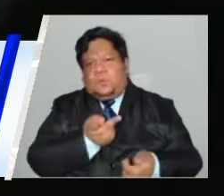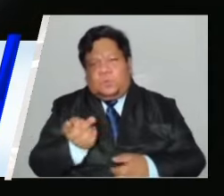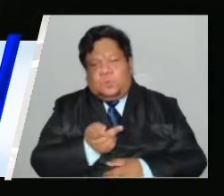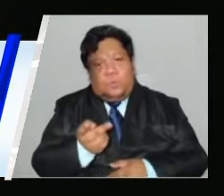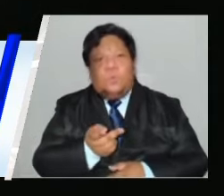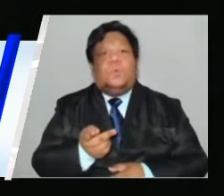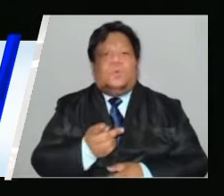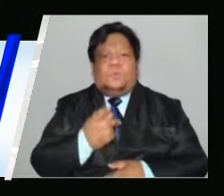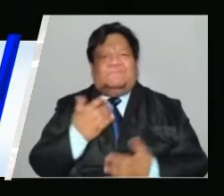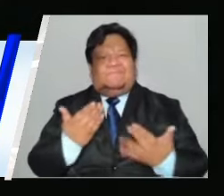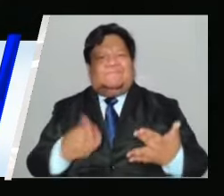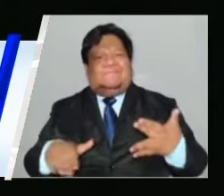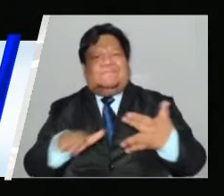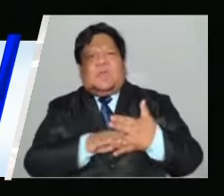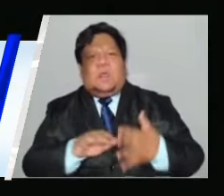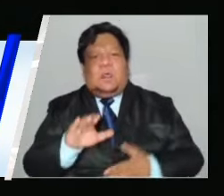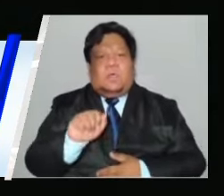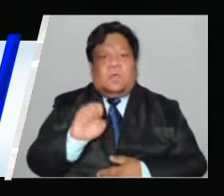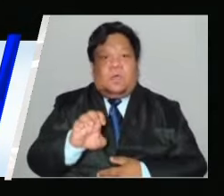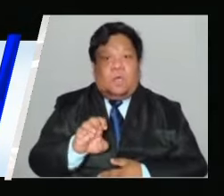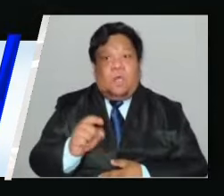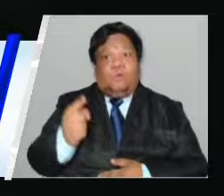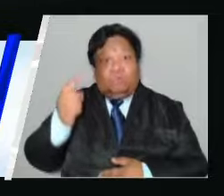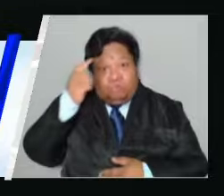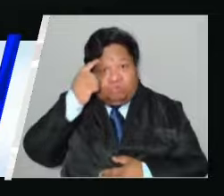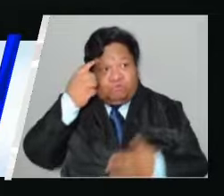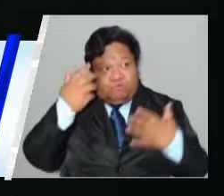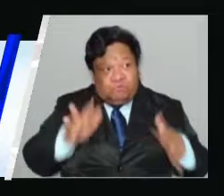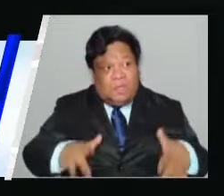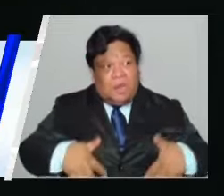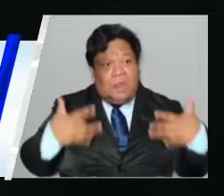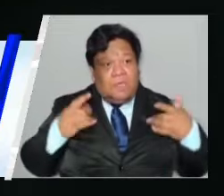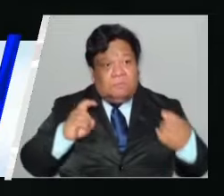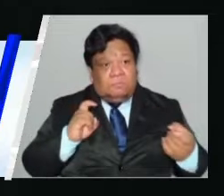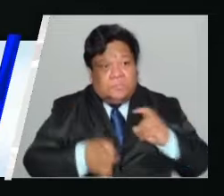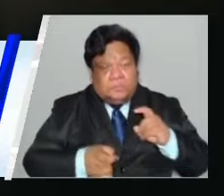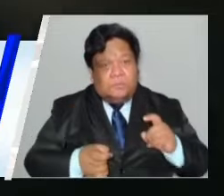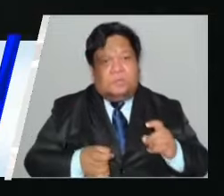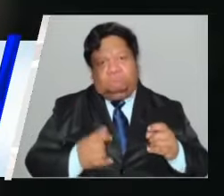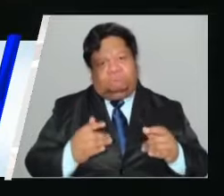reklamo. Akala niya nagbago na raw ang mister kaya binigyan niya ng